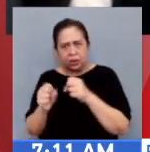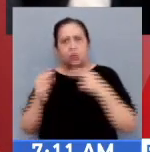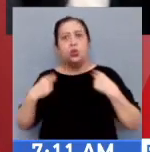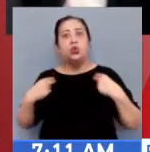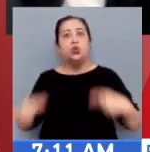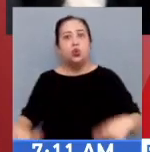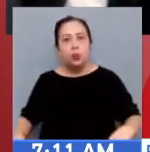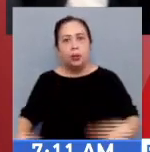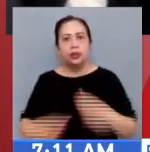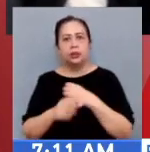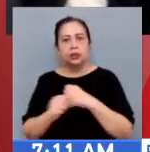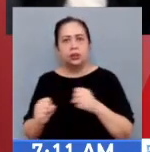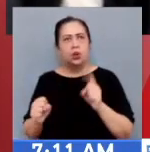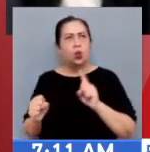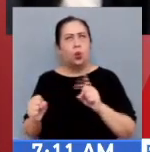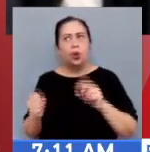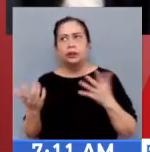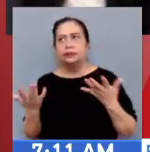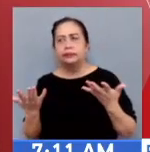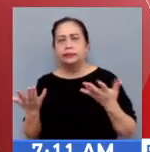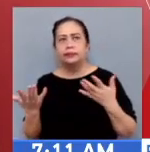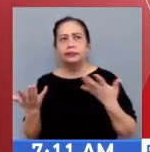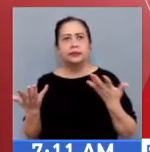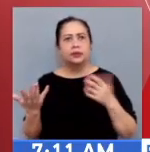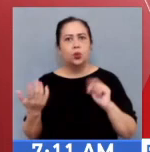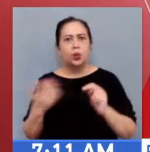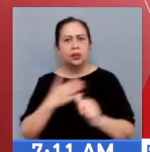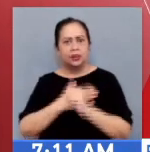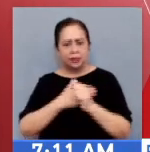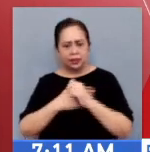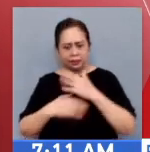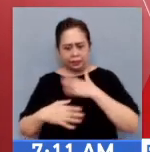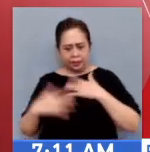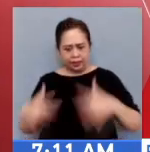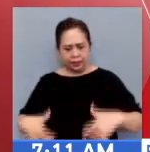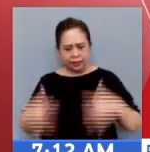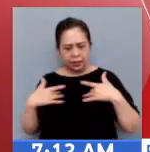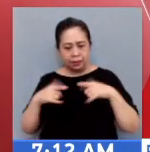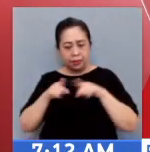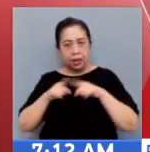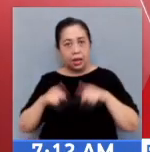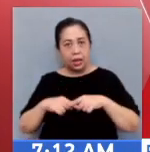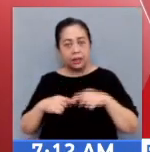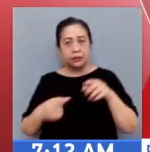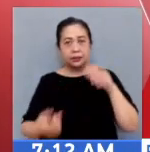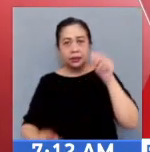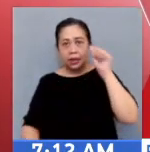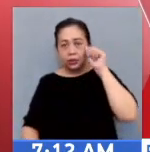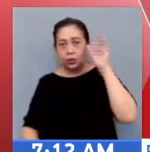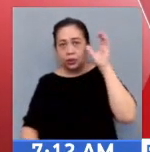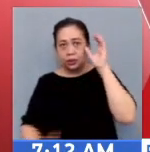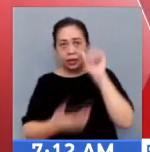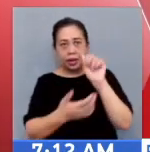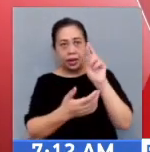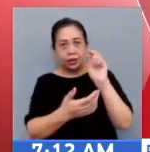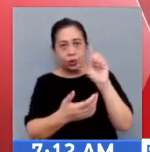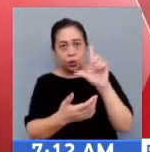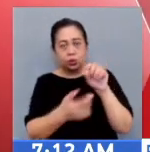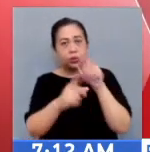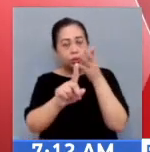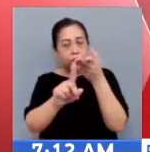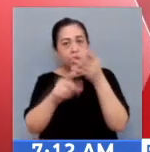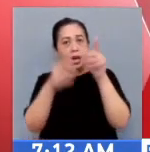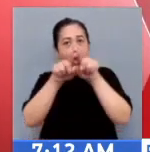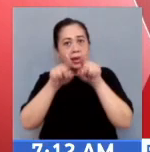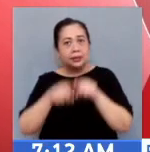Yung ano yung threat sa buhay mo bilang Arnold Clavio as an individual.